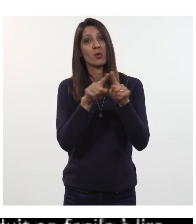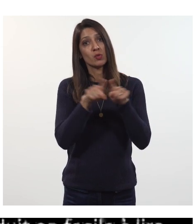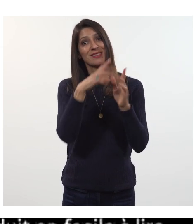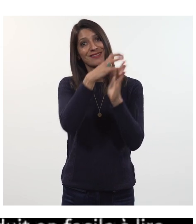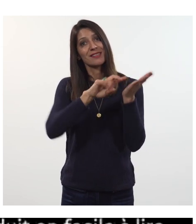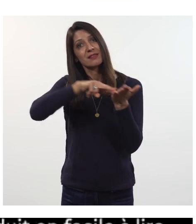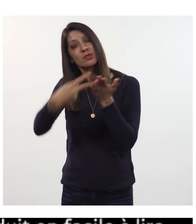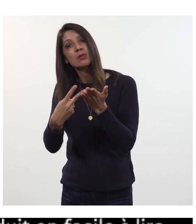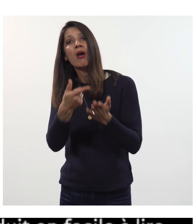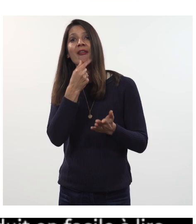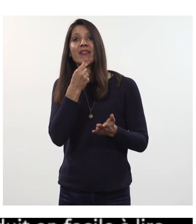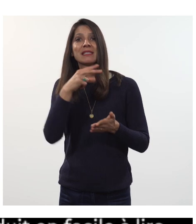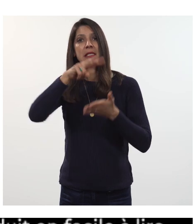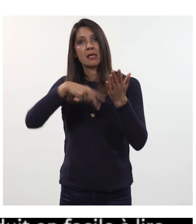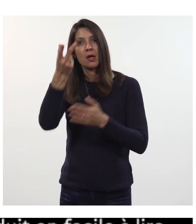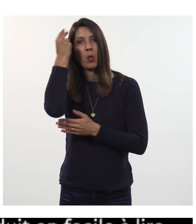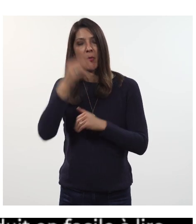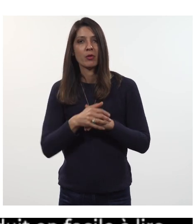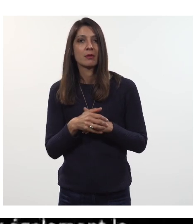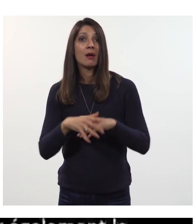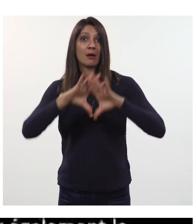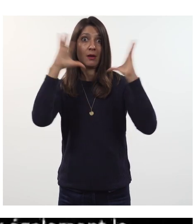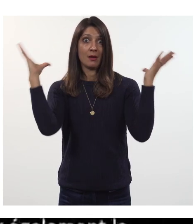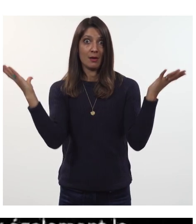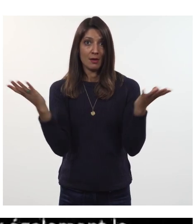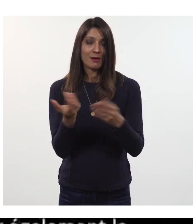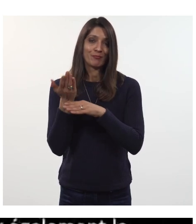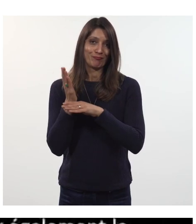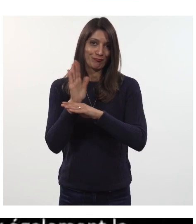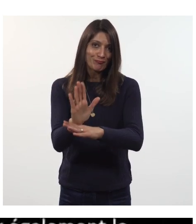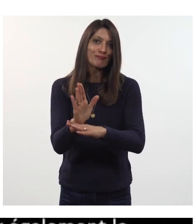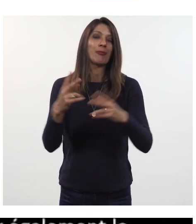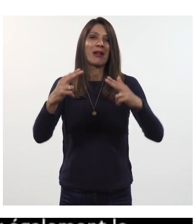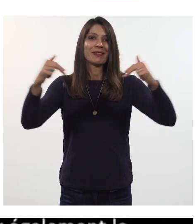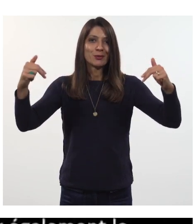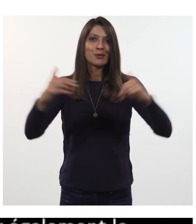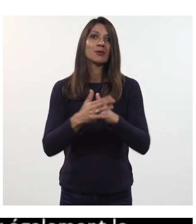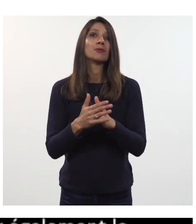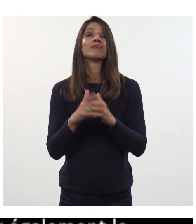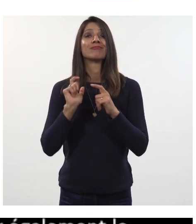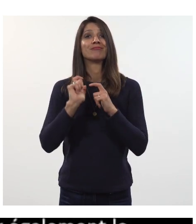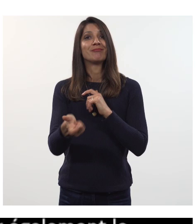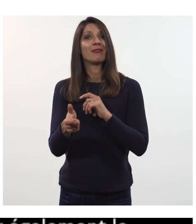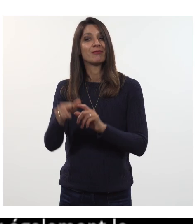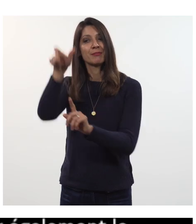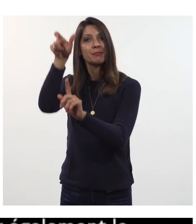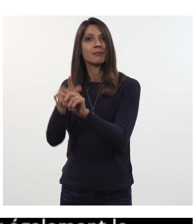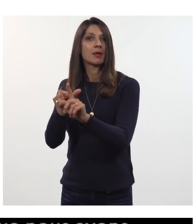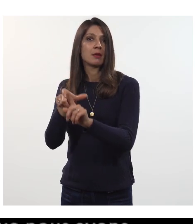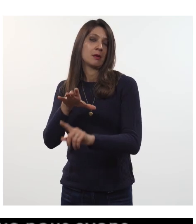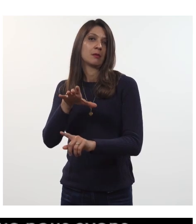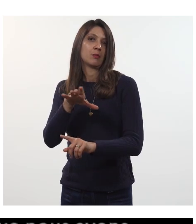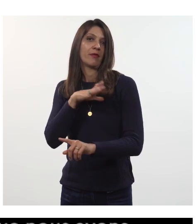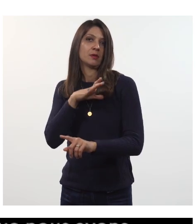internet. Voilà ce que j'avais à vous dire pour cette introduction, et sans plus attendre, je vais passer la parole au professeur